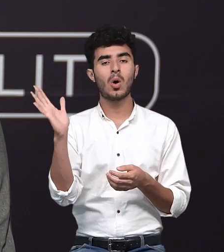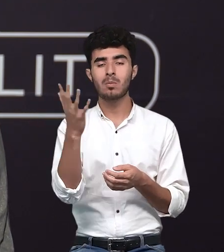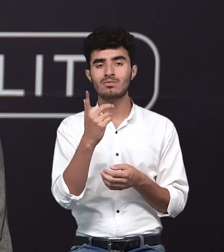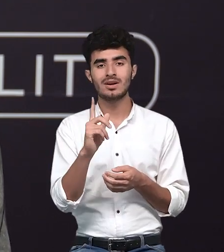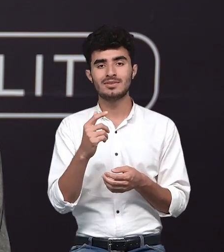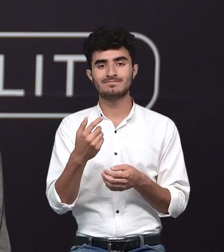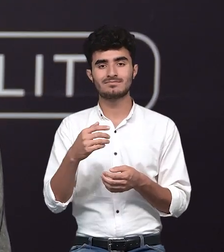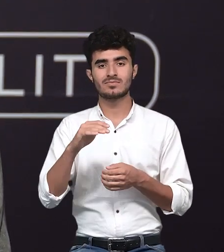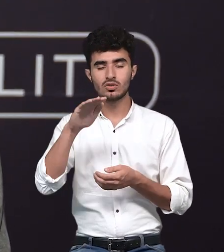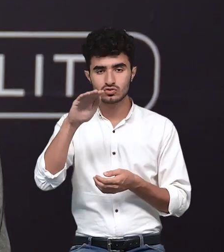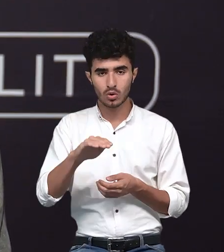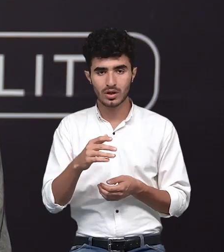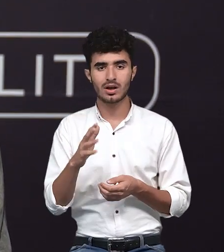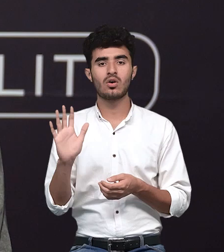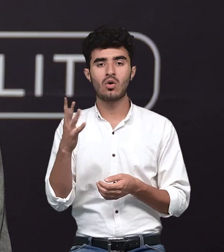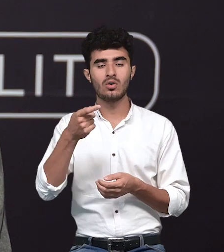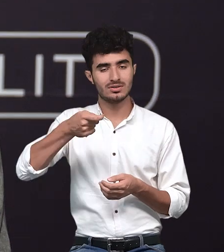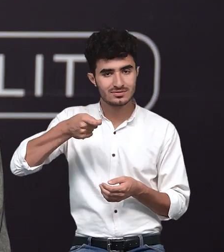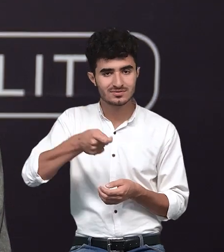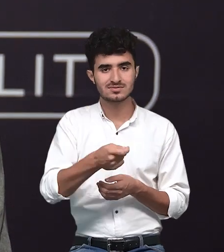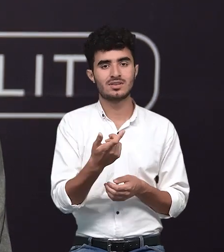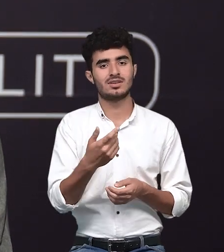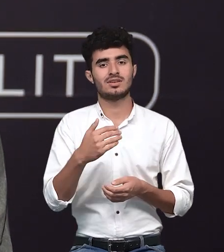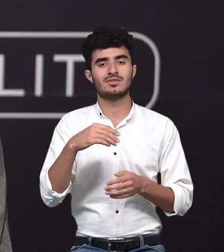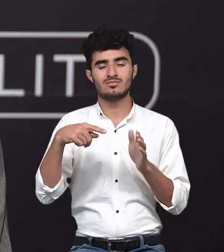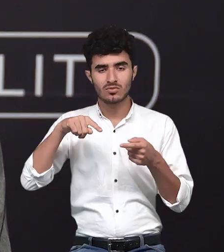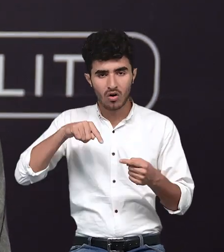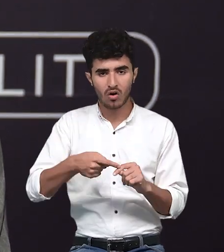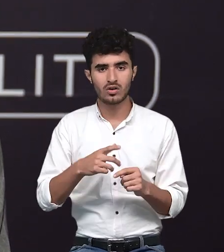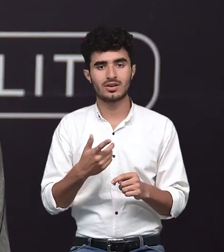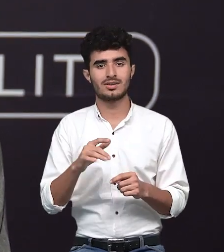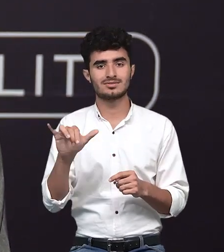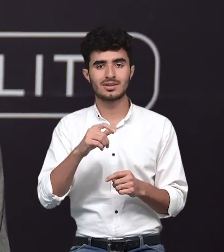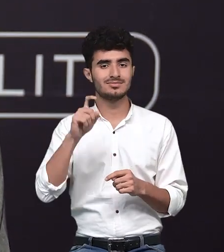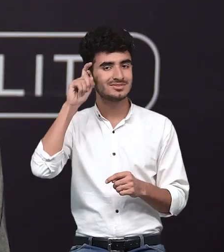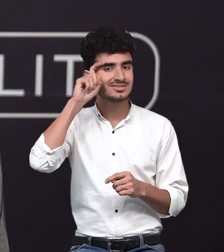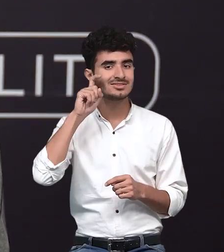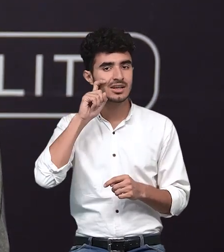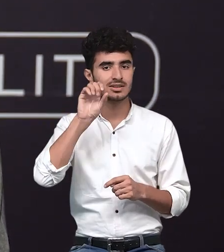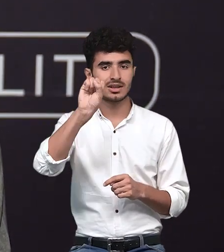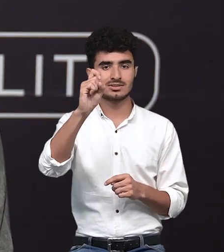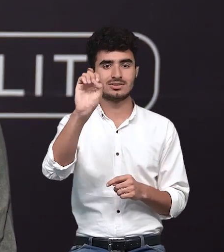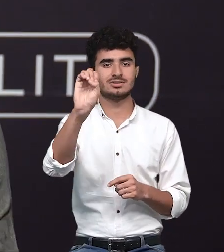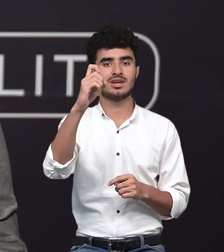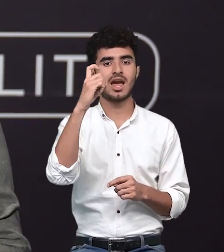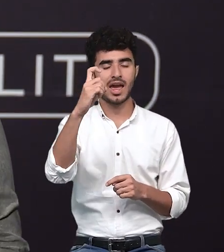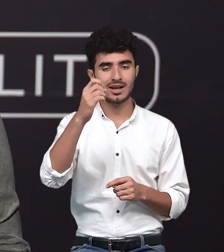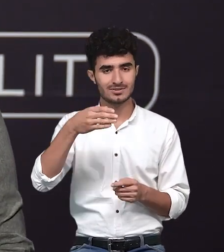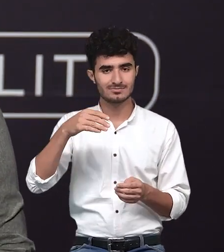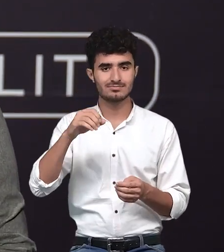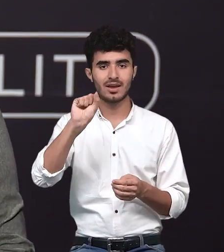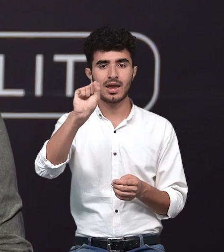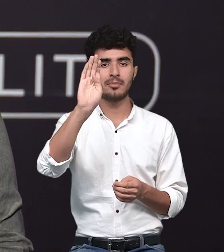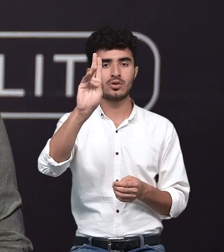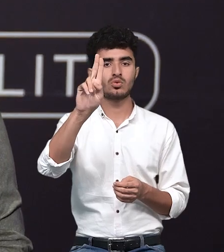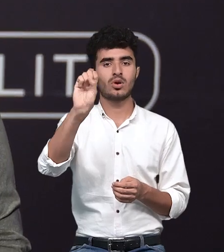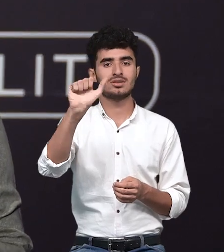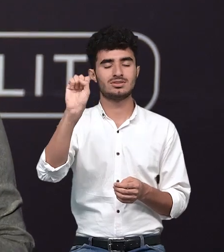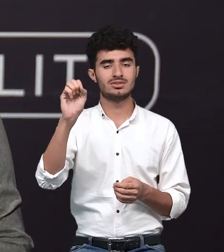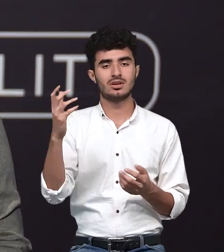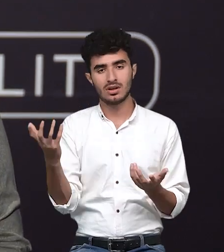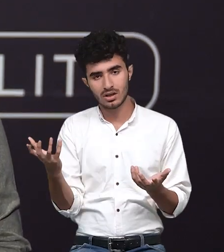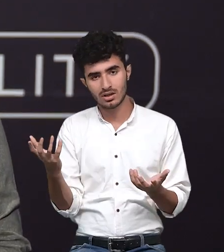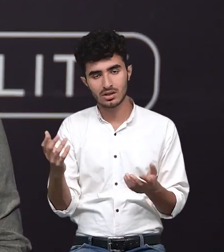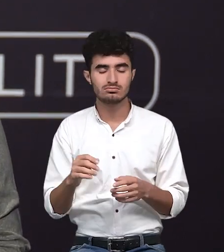में बच्चे इससे एक्सपोज हो जाते हैं, जितना मर्ज़ी पेरेंट्स ख्याल भी रख लें। और एक तो ये वजह है, इसके